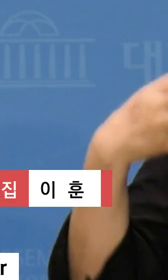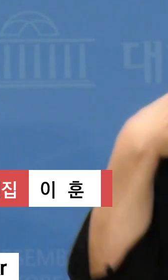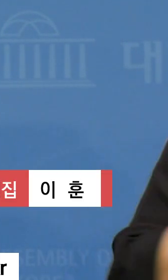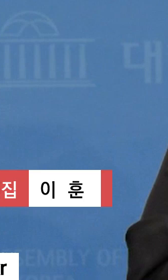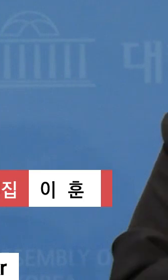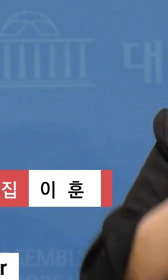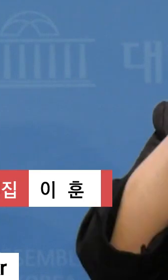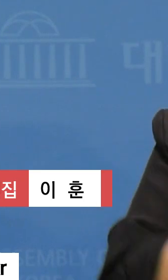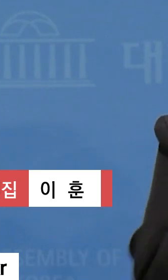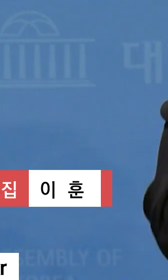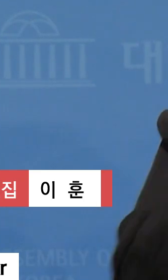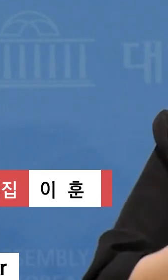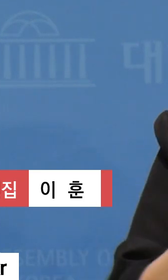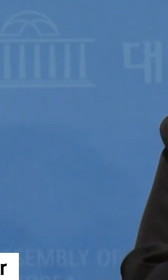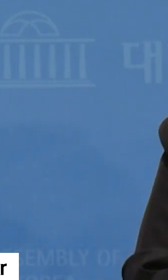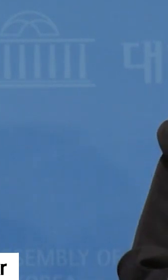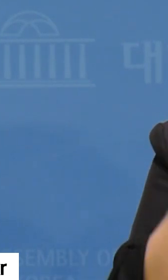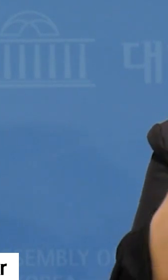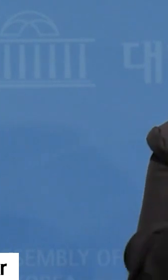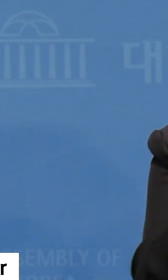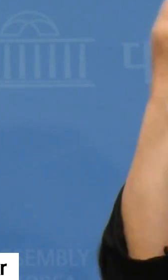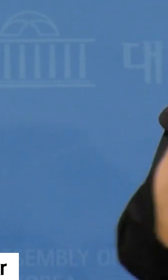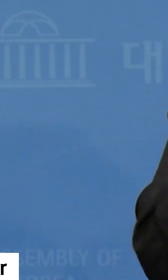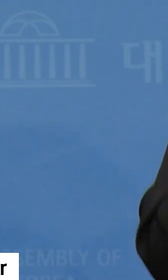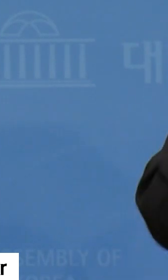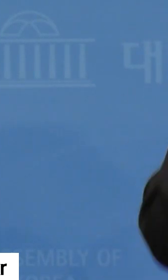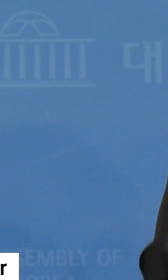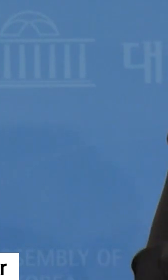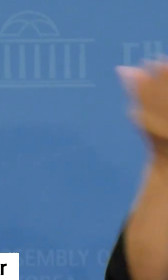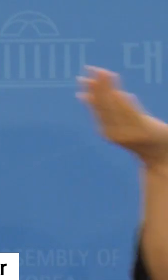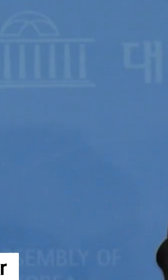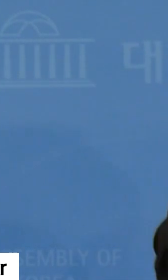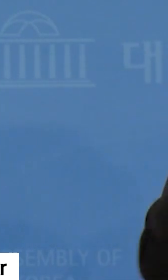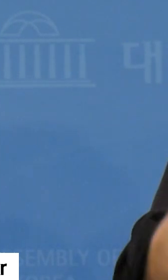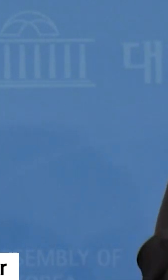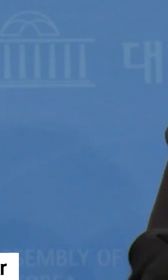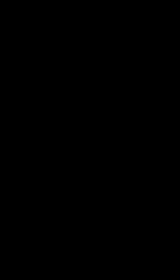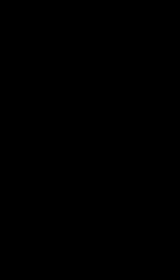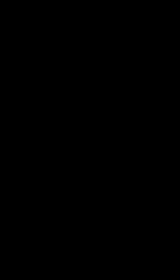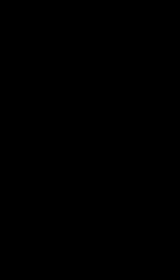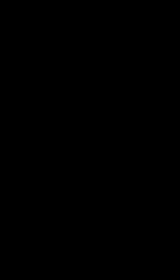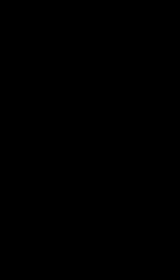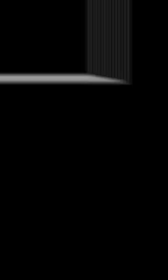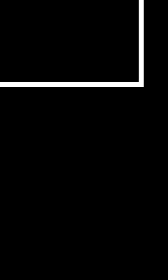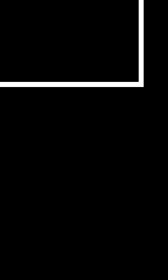제대로 수행하지 못하면 그래서 탄핵 요건이 되면 계속 해나갈 것입니다.